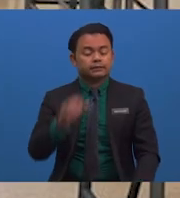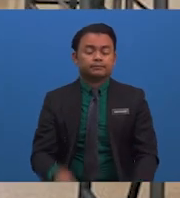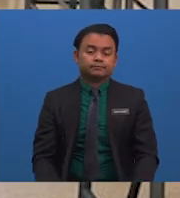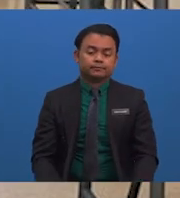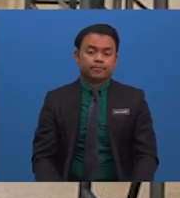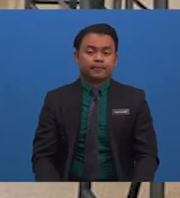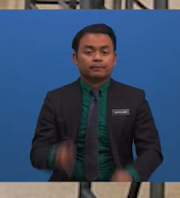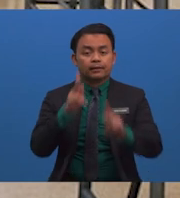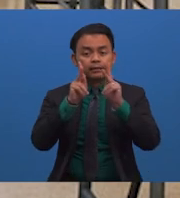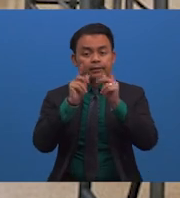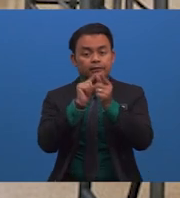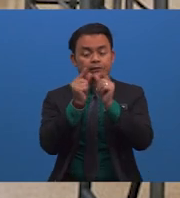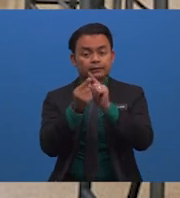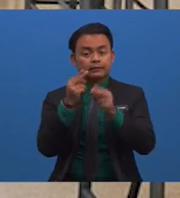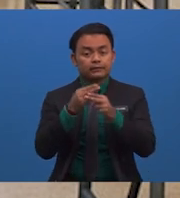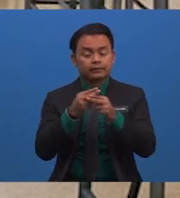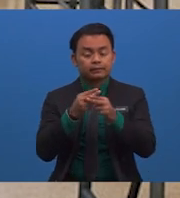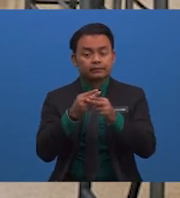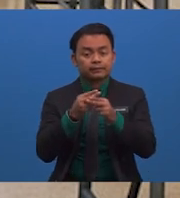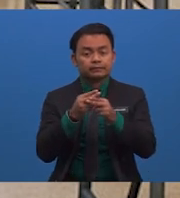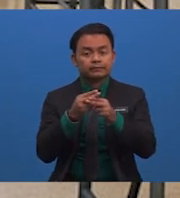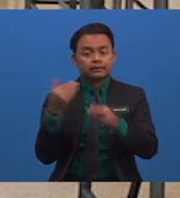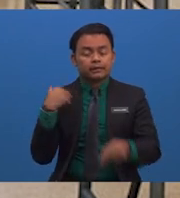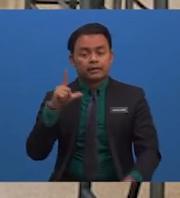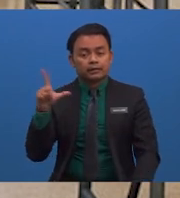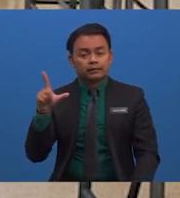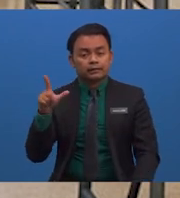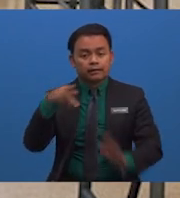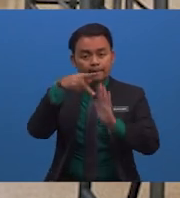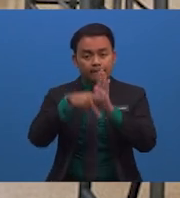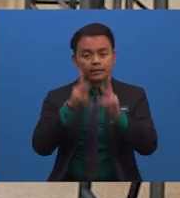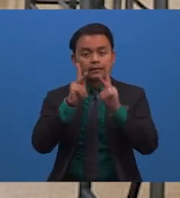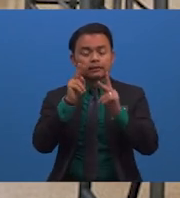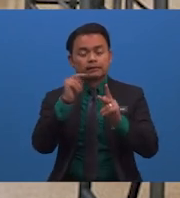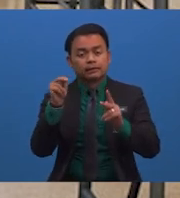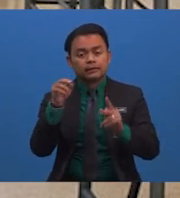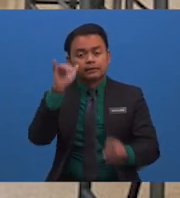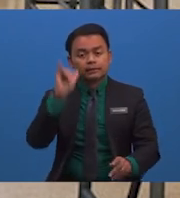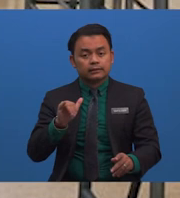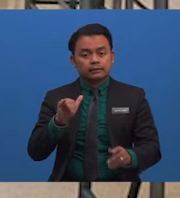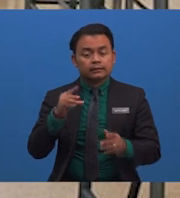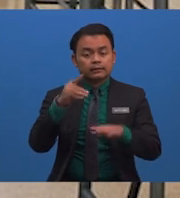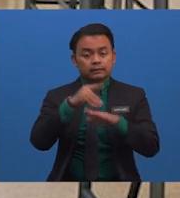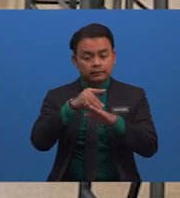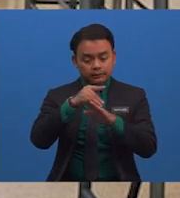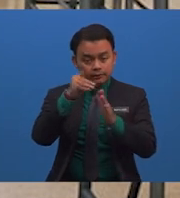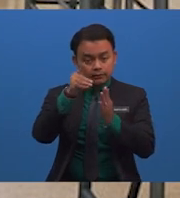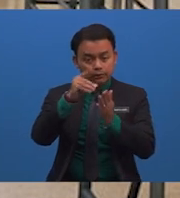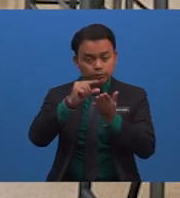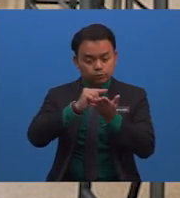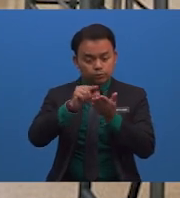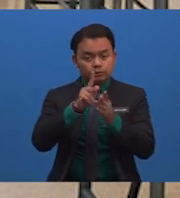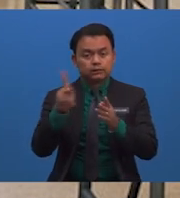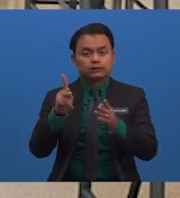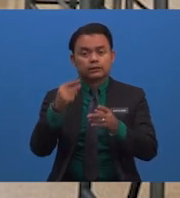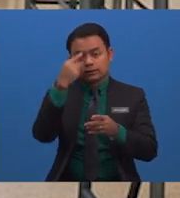Kata ganti nama ialah perkataan yang digunakan untuk menggantikan nama orang